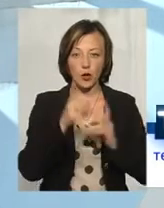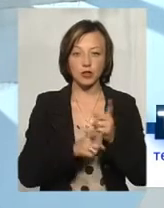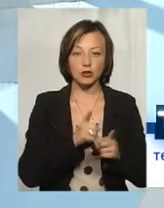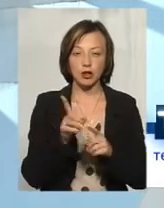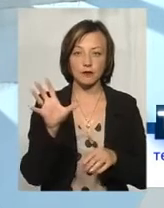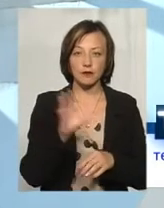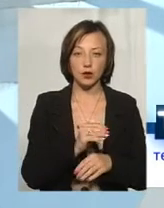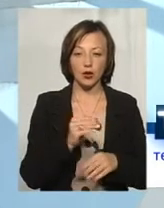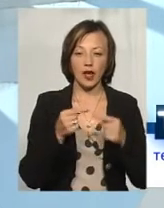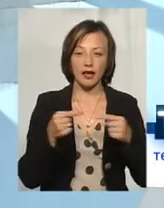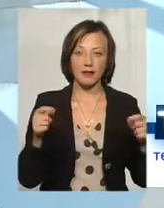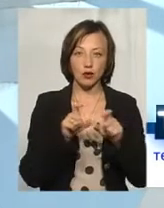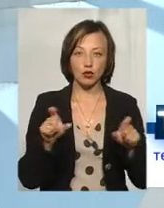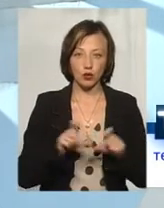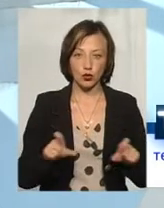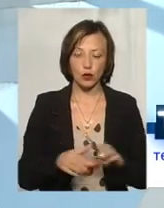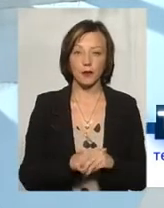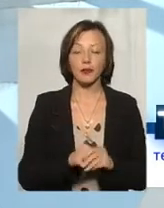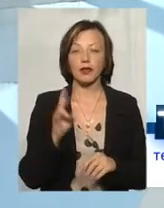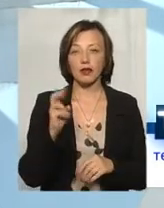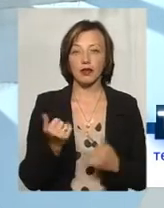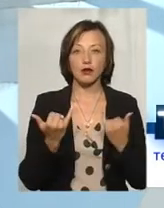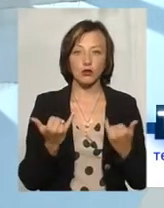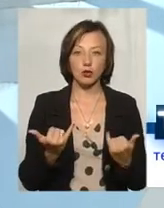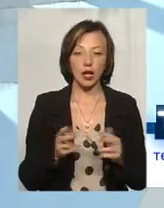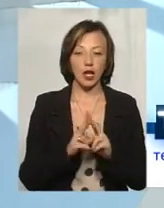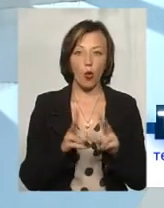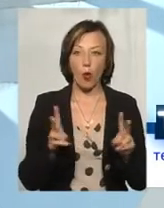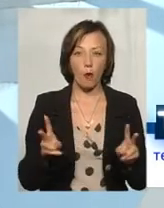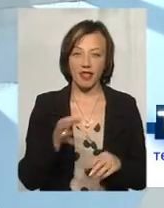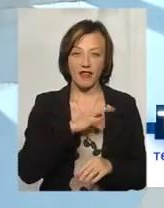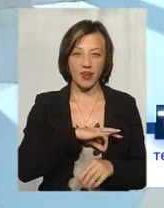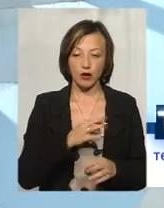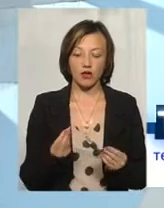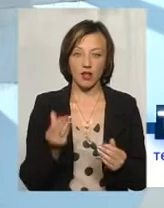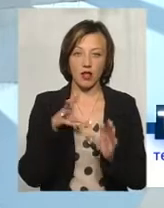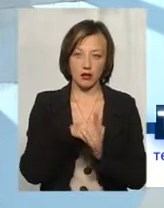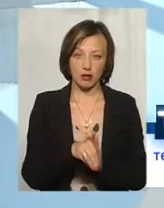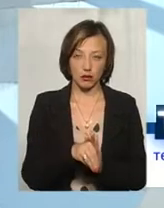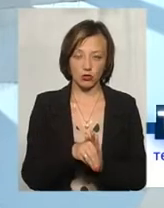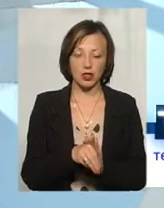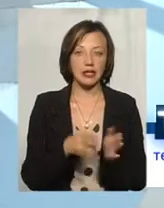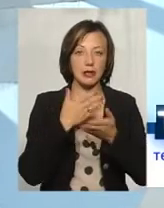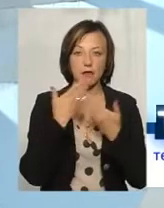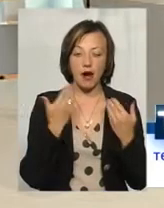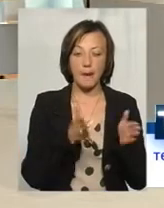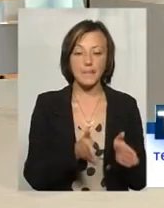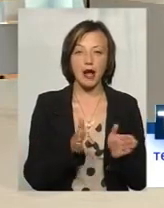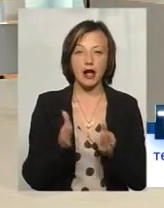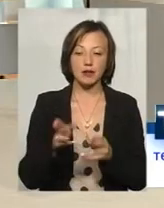всю інфраструктуру. На сьогодні нікому не вигідно вкладати кошти, тому що немає